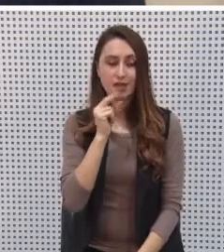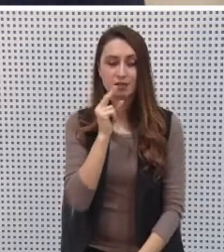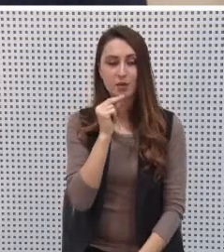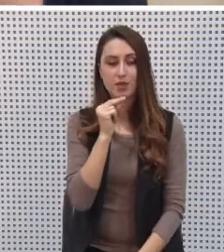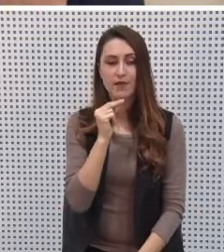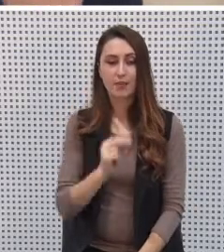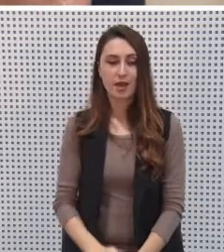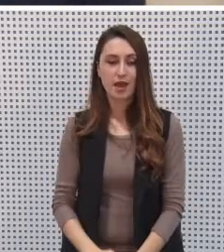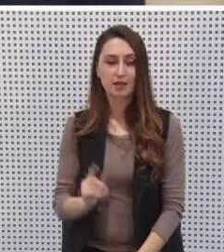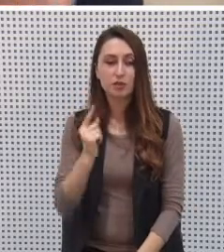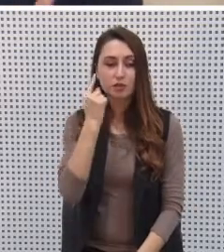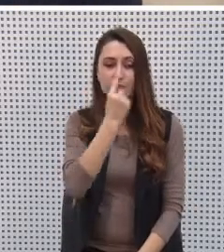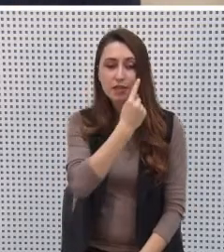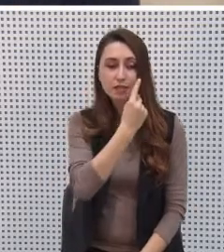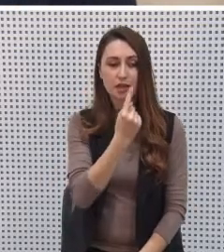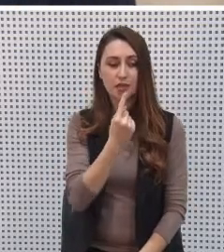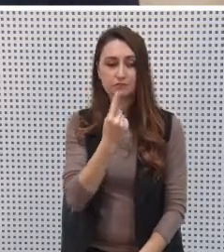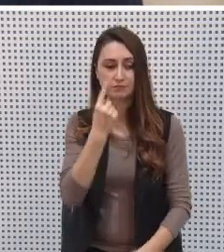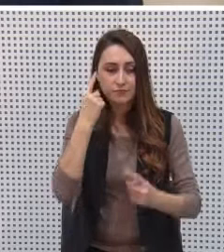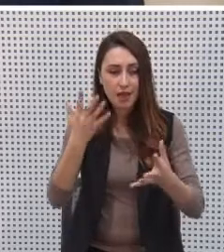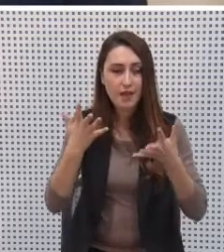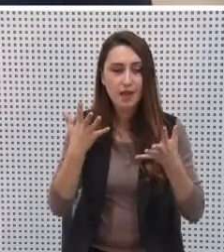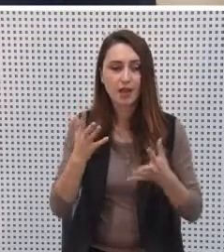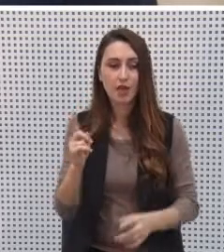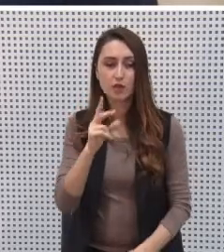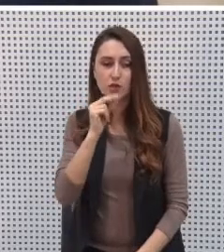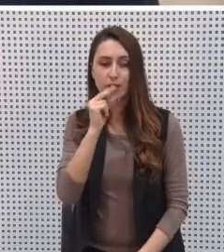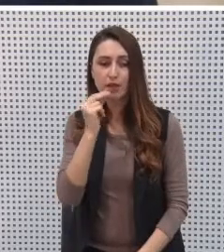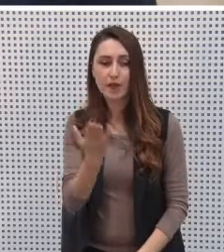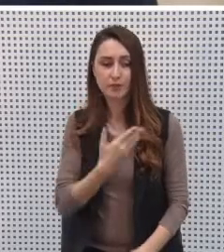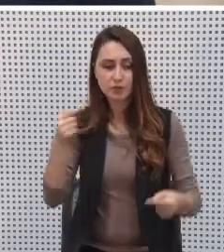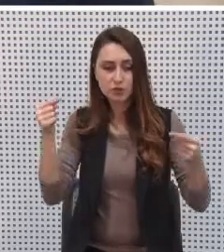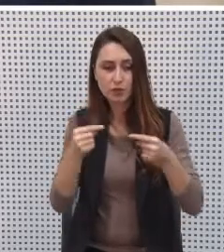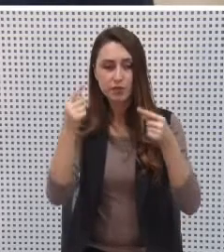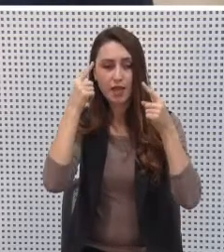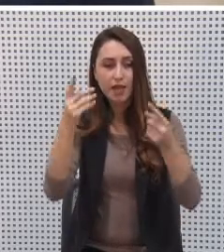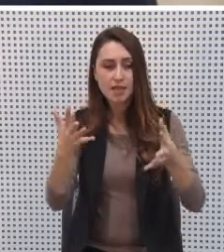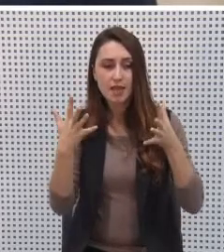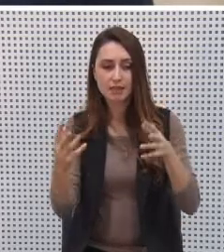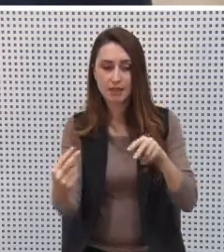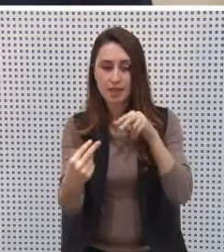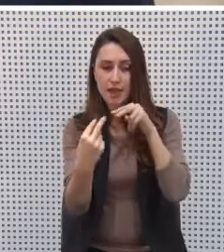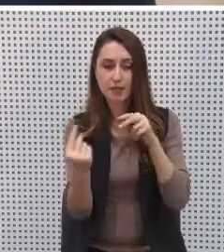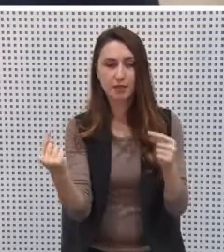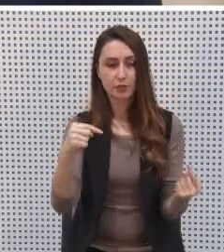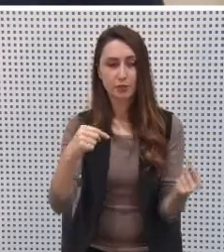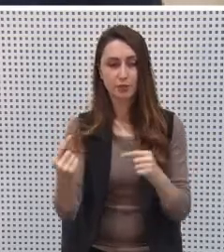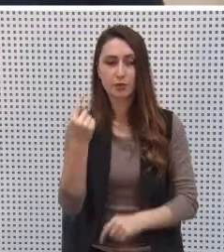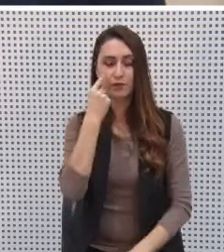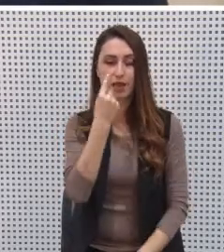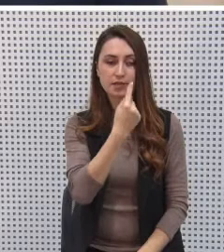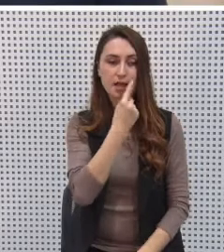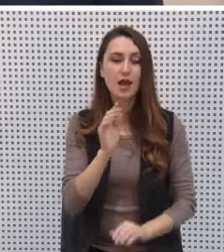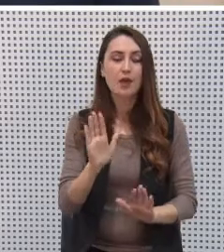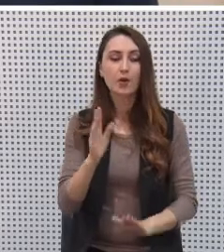аппарата, понимаете? Вот чтобы глаза горели, чтобы проговаривали мы четко, ясно, глядя друг другу в глаза,